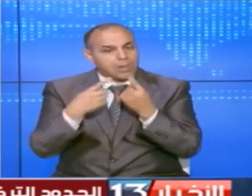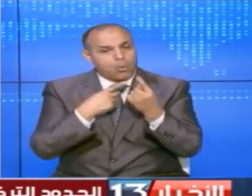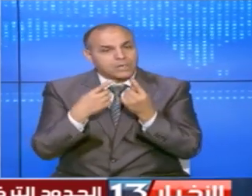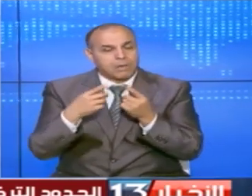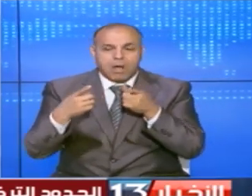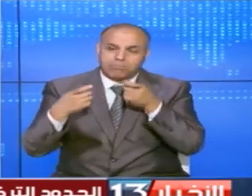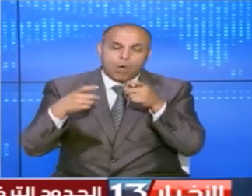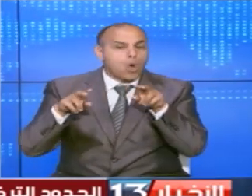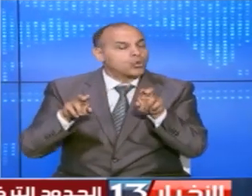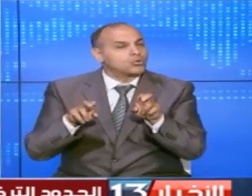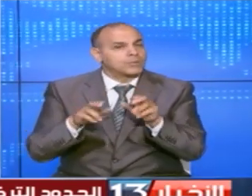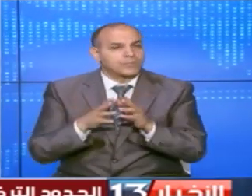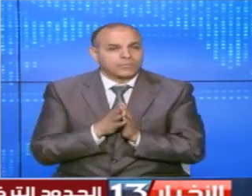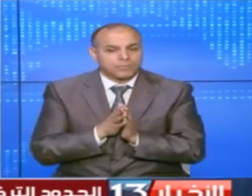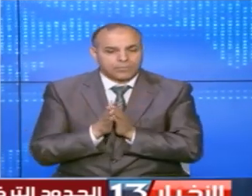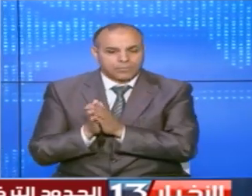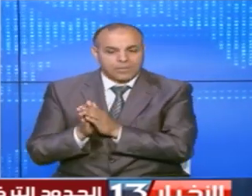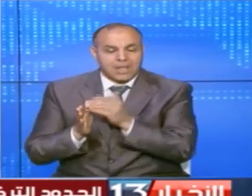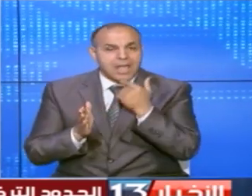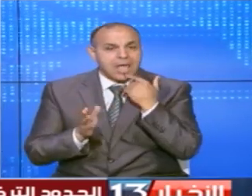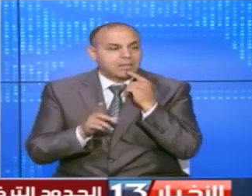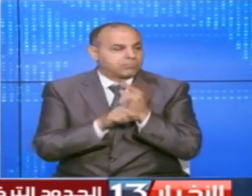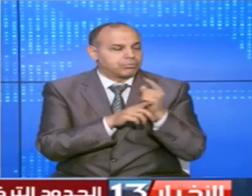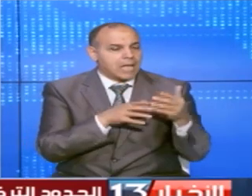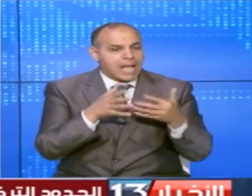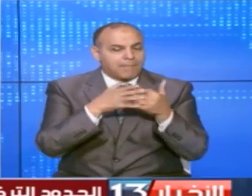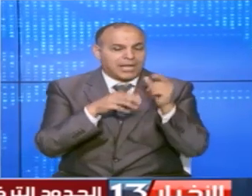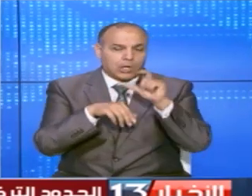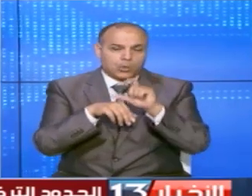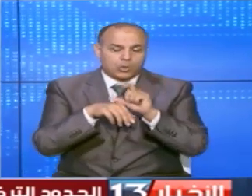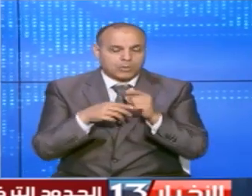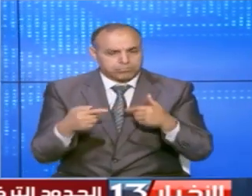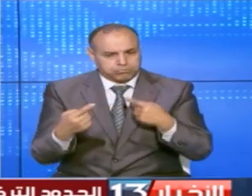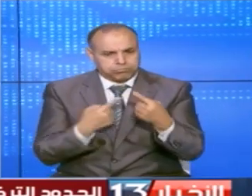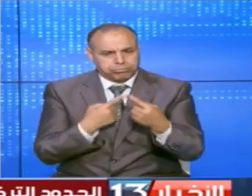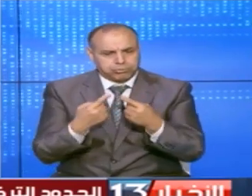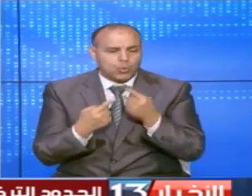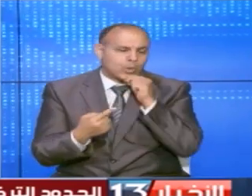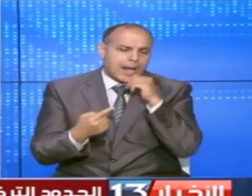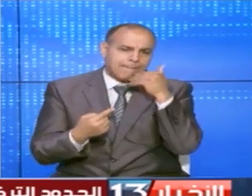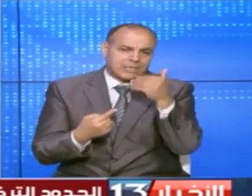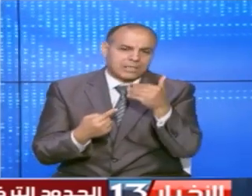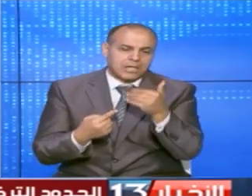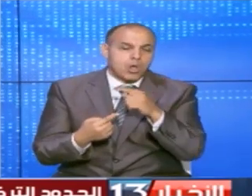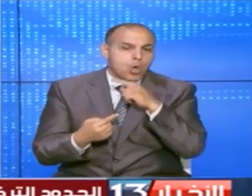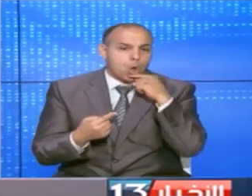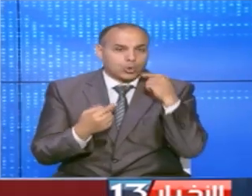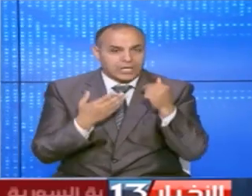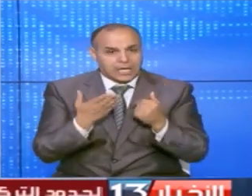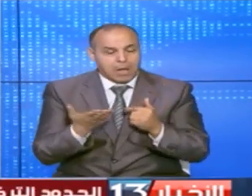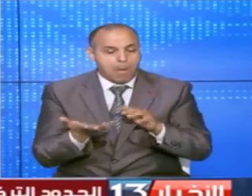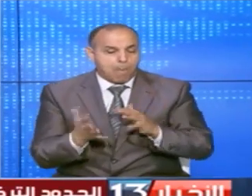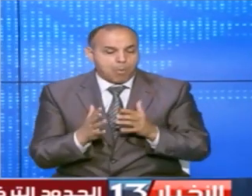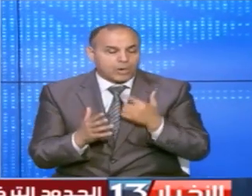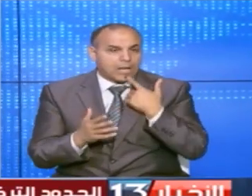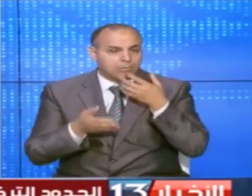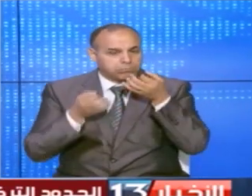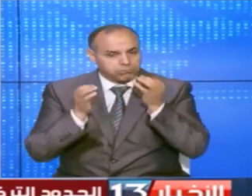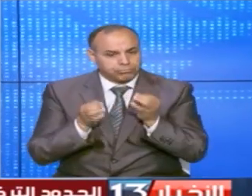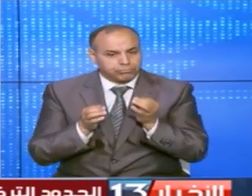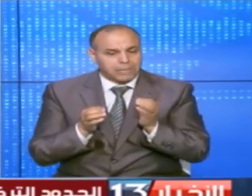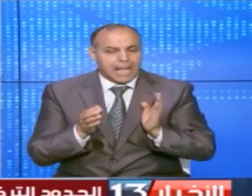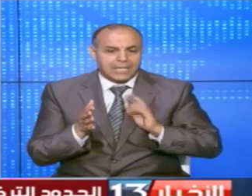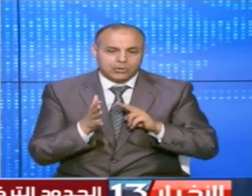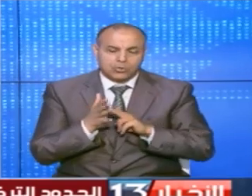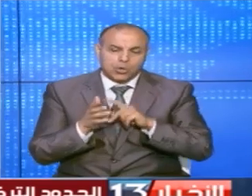وقف المعارك وفي خضم لقاءات امريكيه تركيه جاريه واخرى منتظره قالت روسيا انه ينبغي ان تحدد القوات السوريه